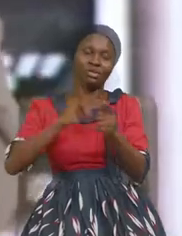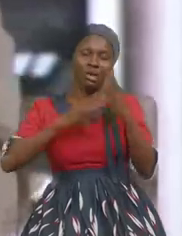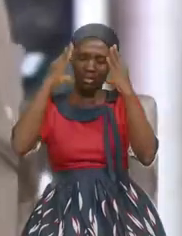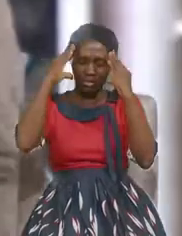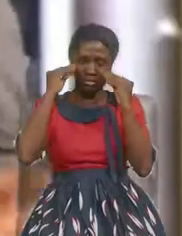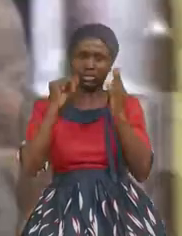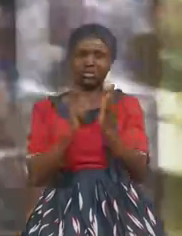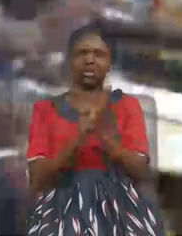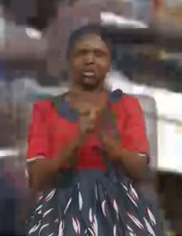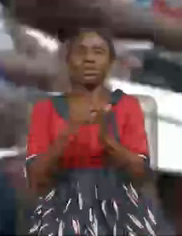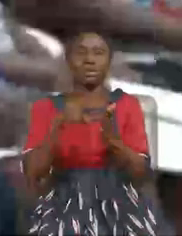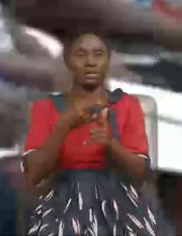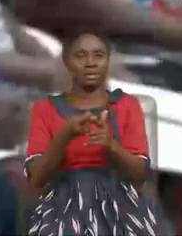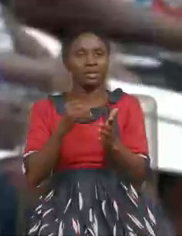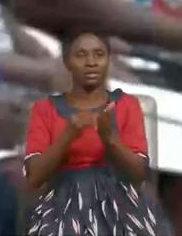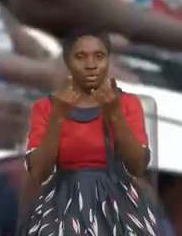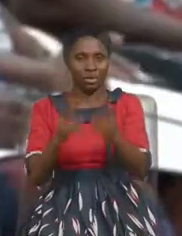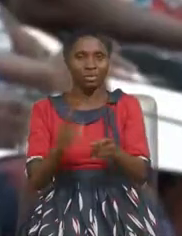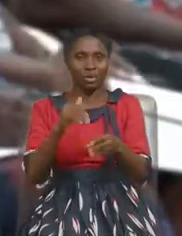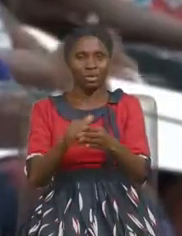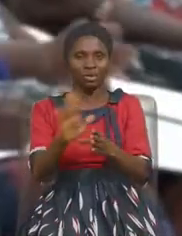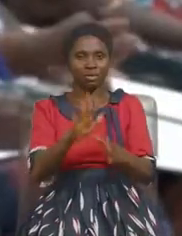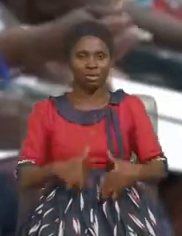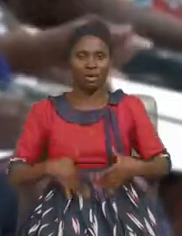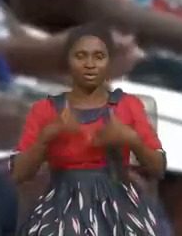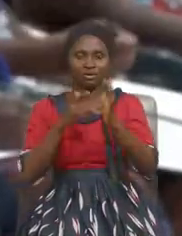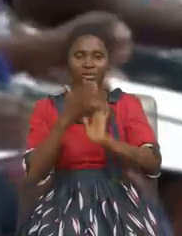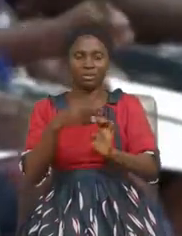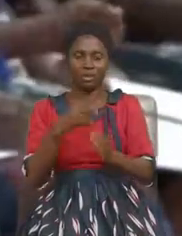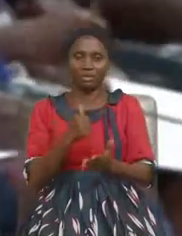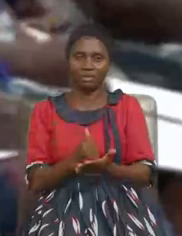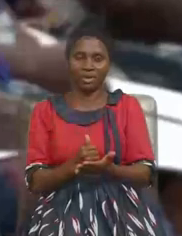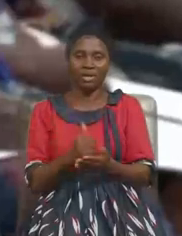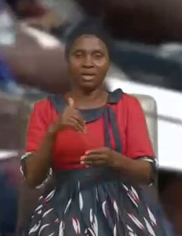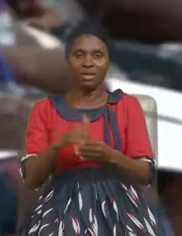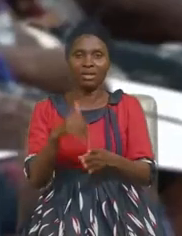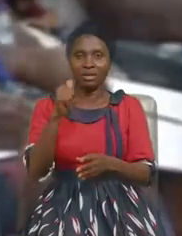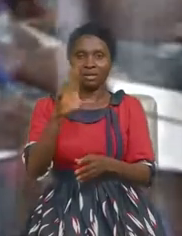ça va avoir lieu dans ta vie. Actes des Apôtres, chapitre 15.